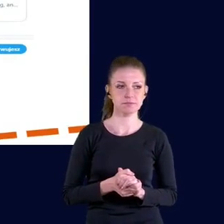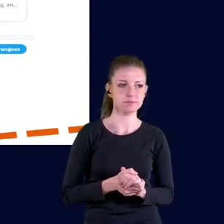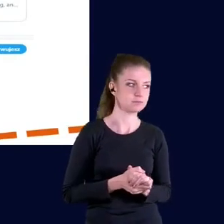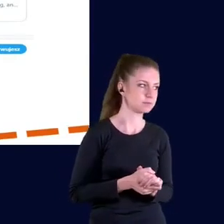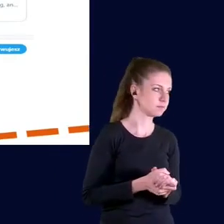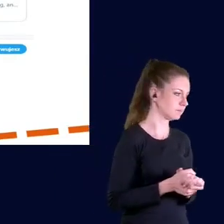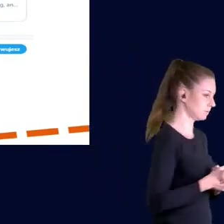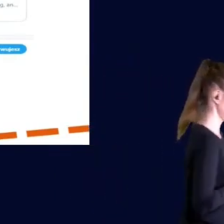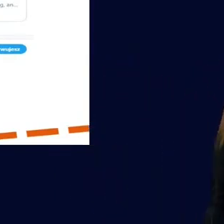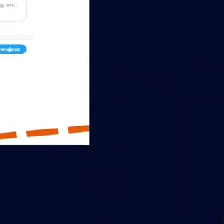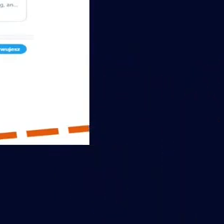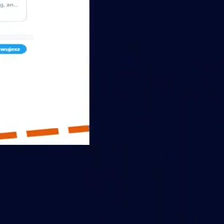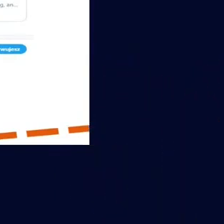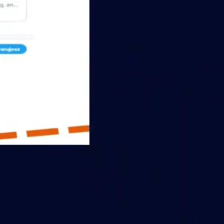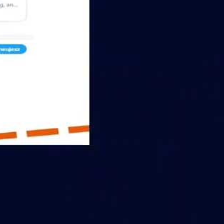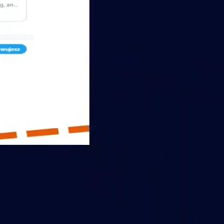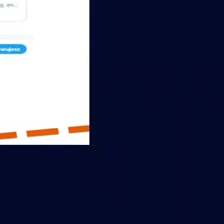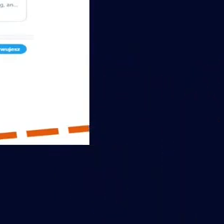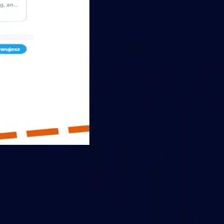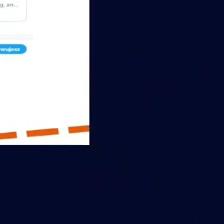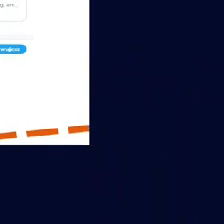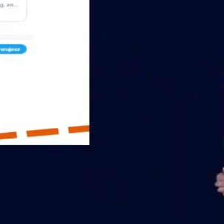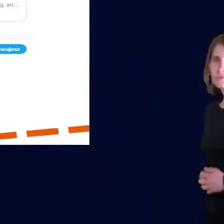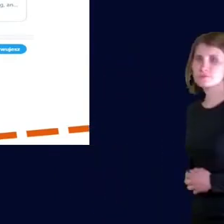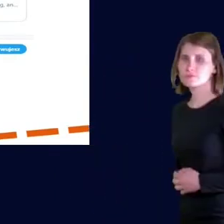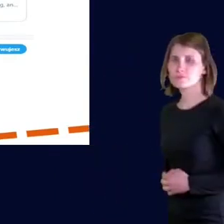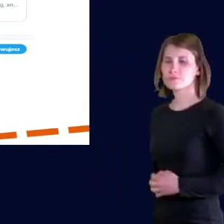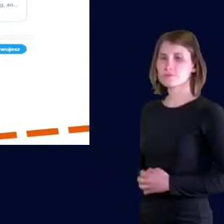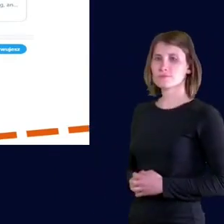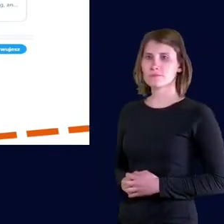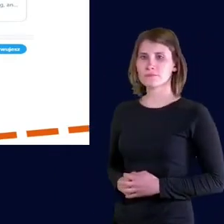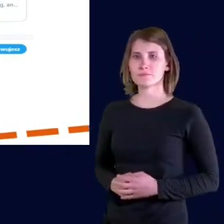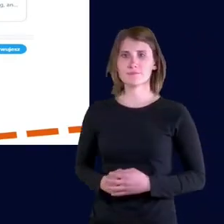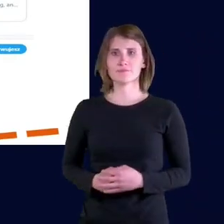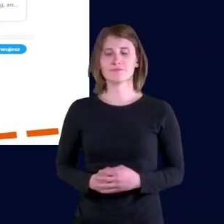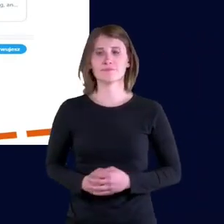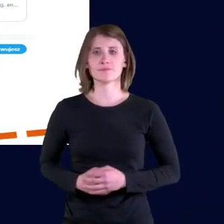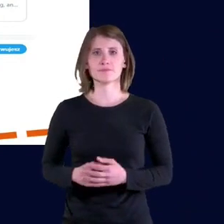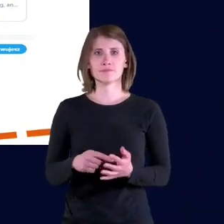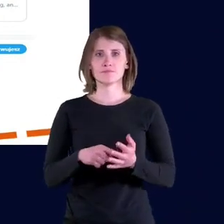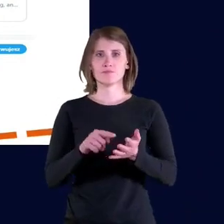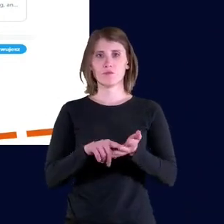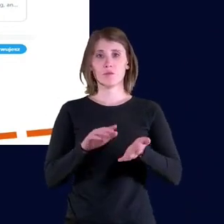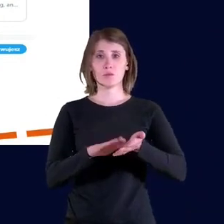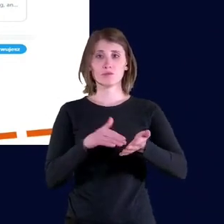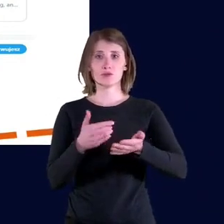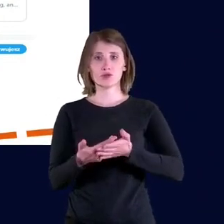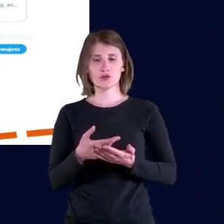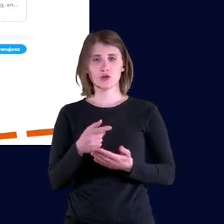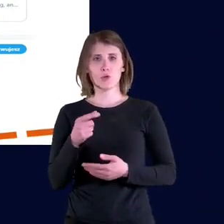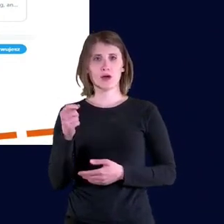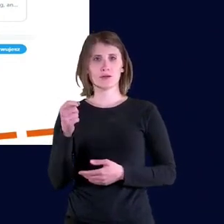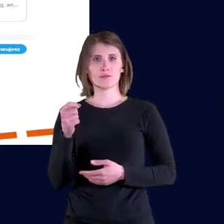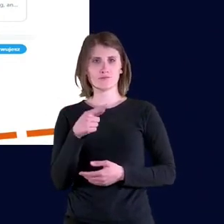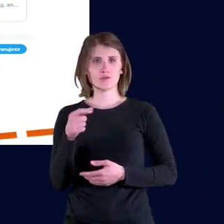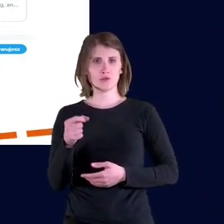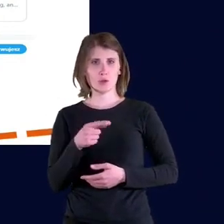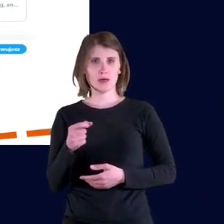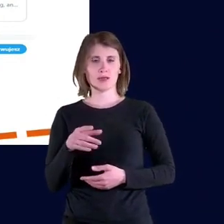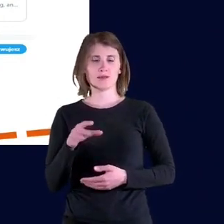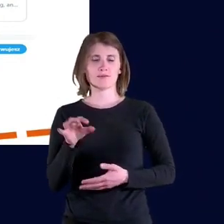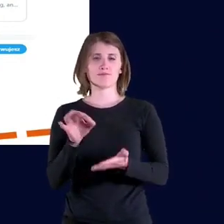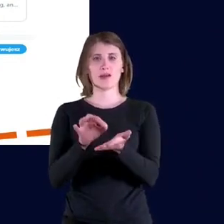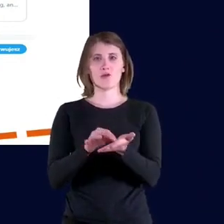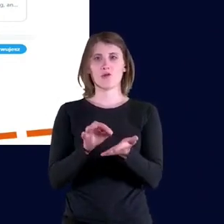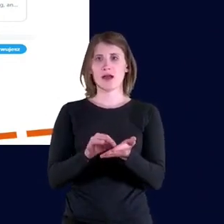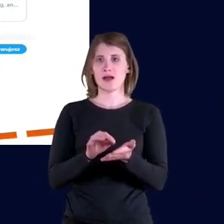i tutaj jest przykład hitów które ukazują się regularnie